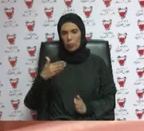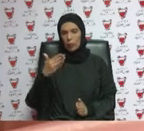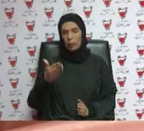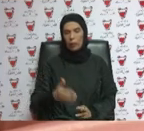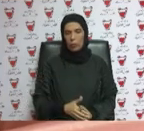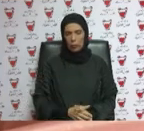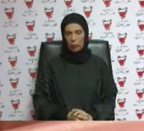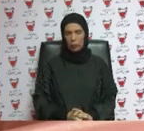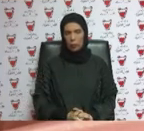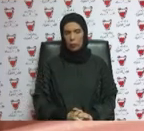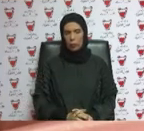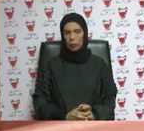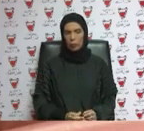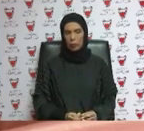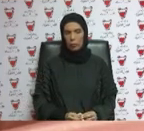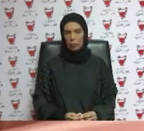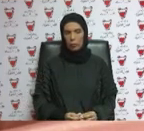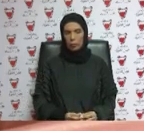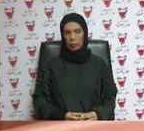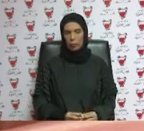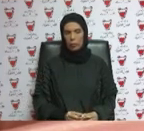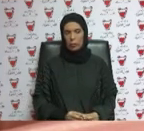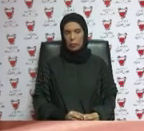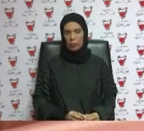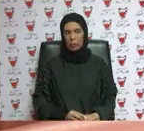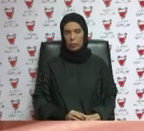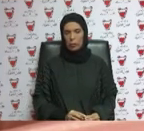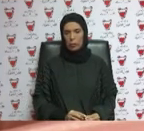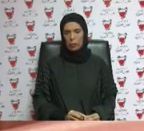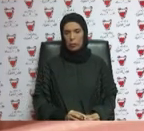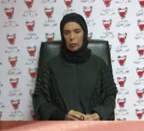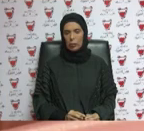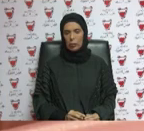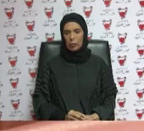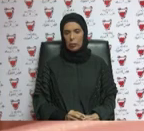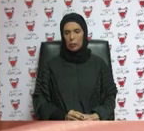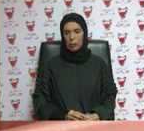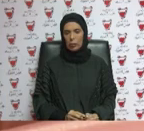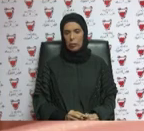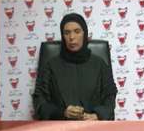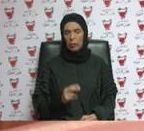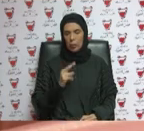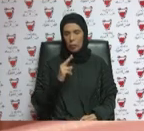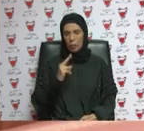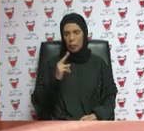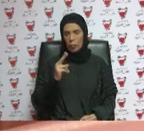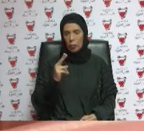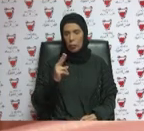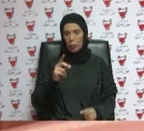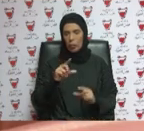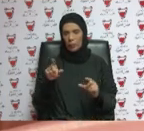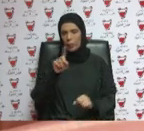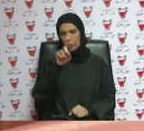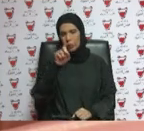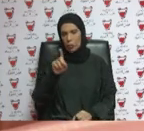قدمت للمواطن والوطن، وأشكر فريق البحرين. معالي الرئيس، طبعا أنا يمكن أشاطر الزملاء في موضوع الاستفسار